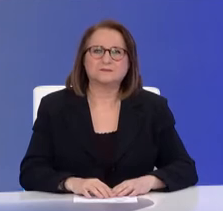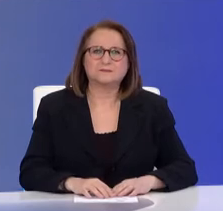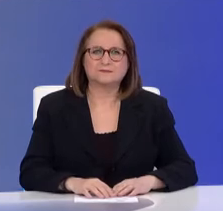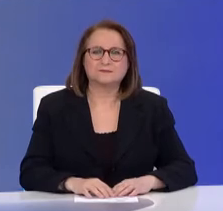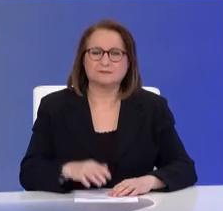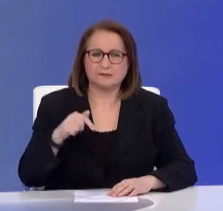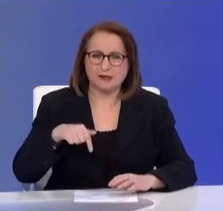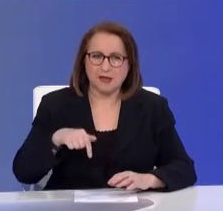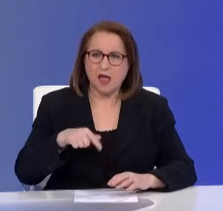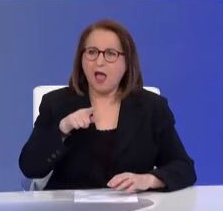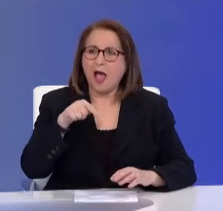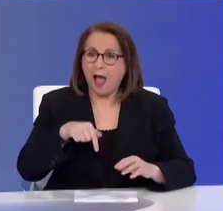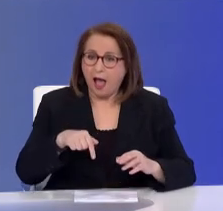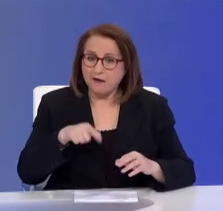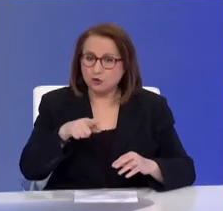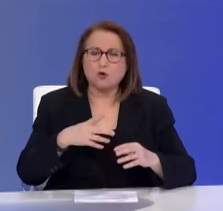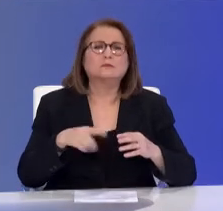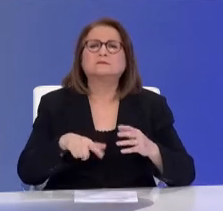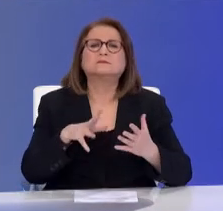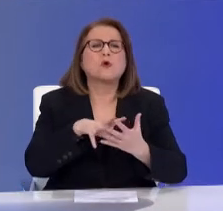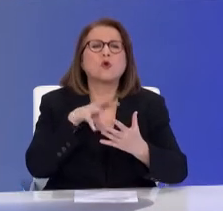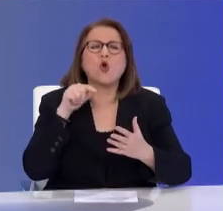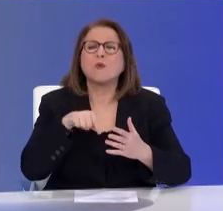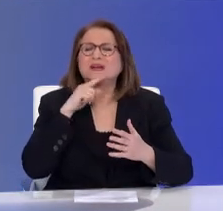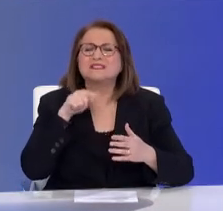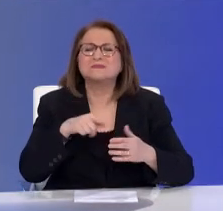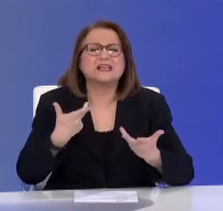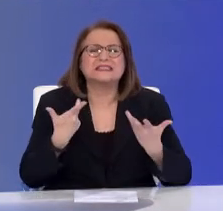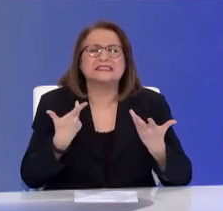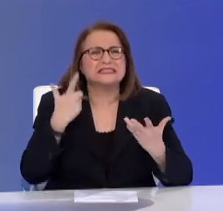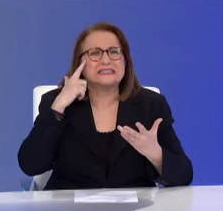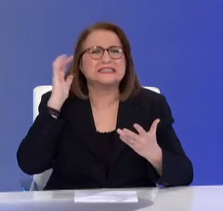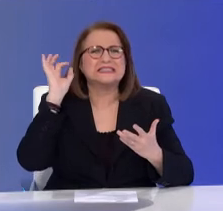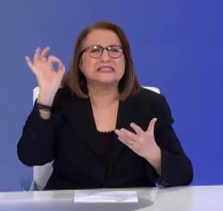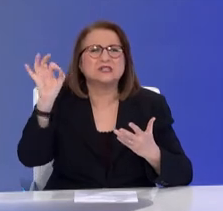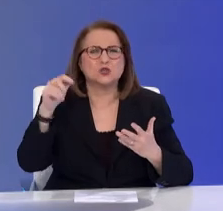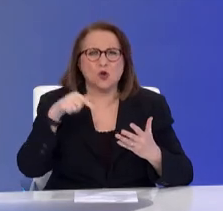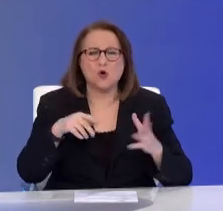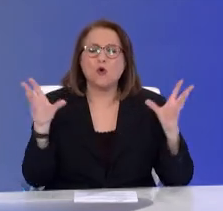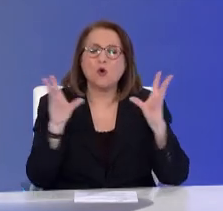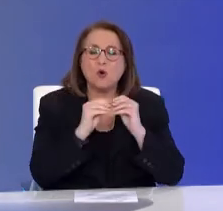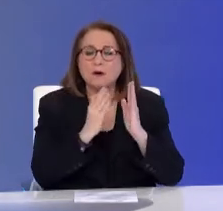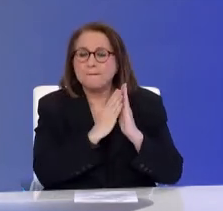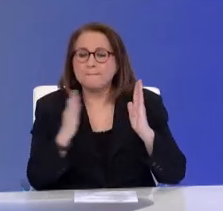Το σύγχρονο αυτό νόημα αφορά την περίοδο του διαφωτισμού